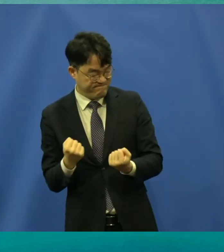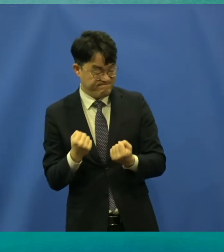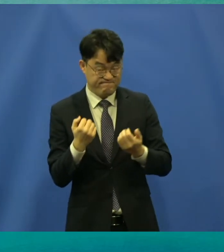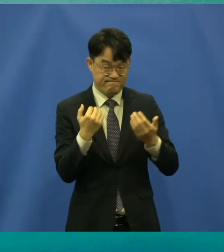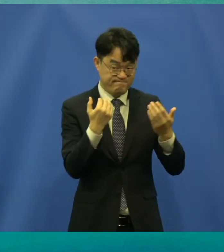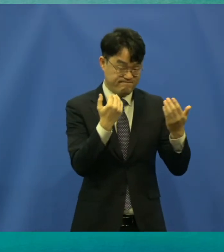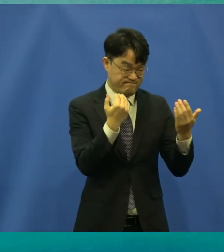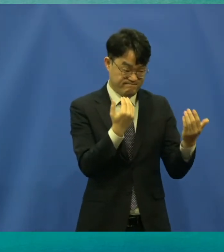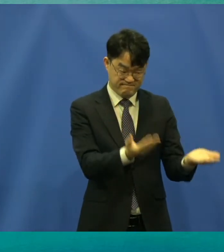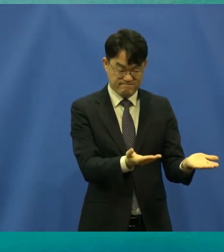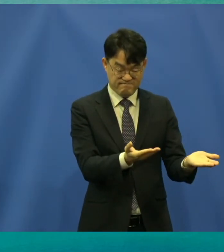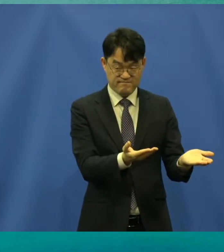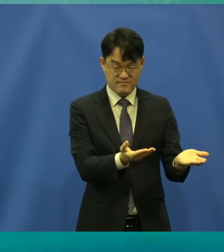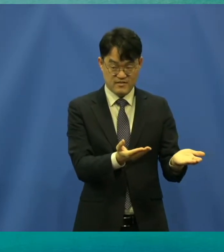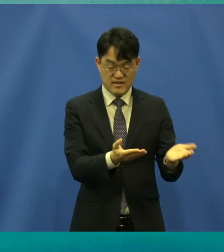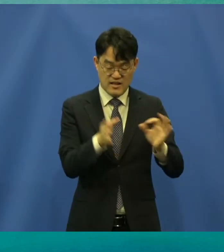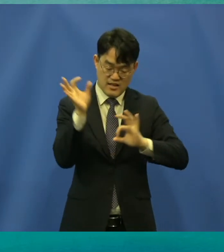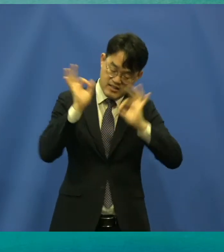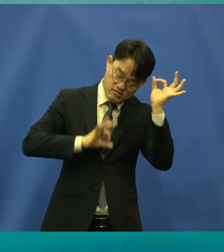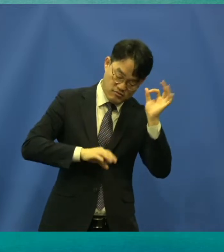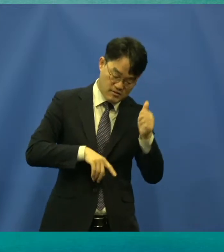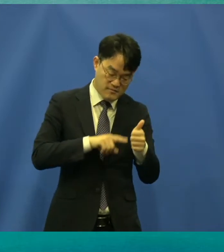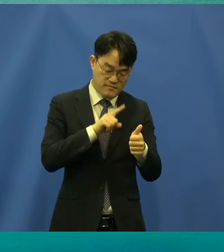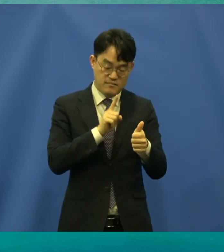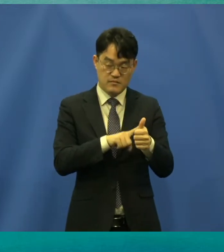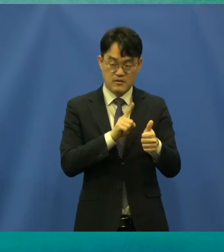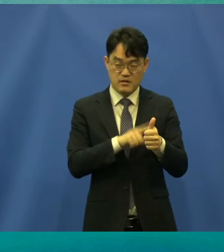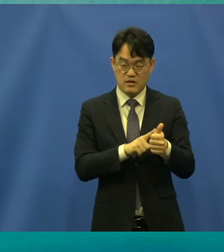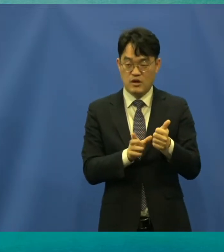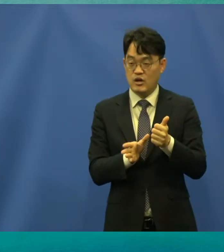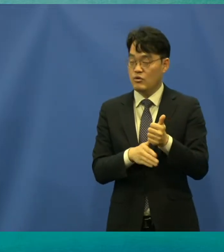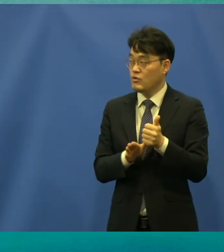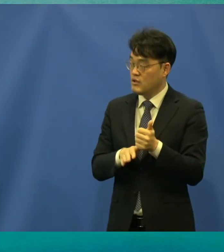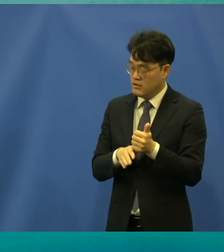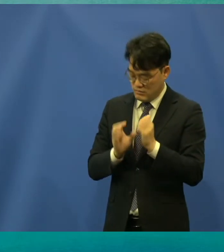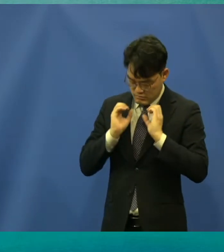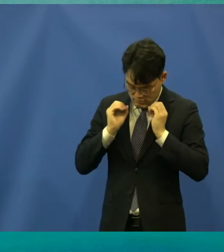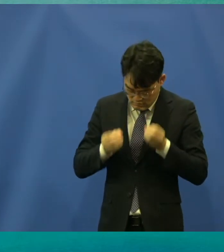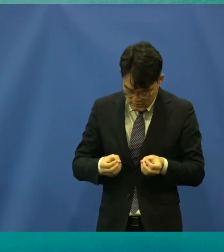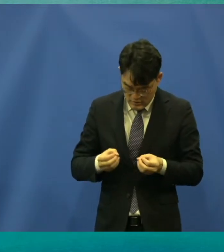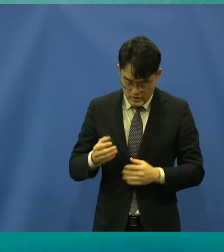실수한 당사자는 자신에 대한 실망감이 남아 있을 수 있습니다.